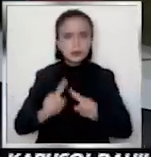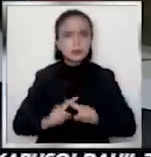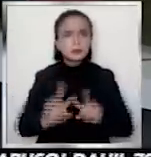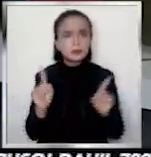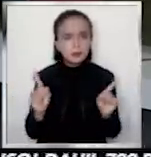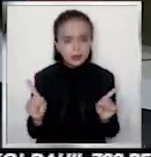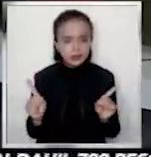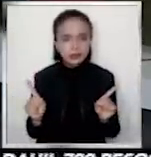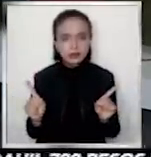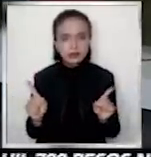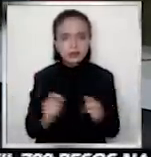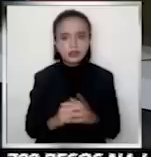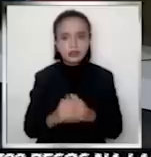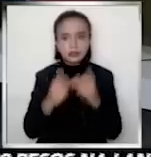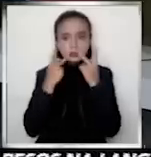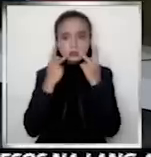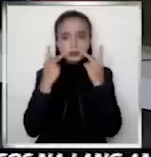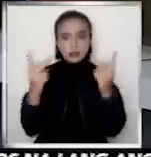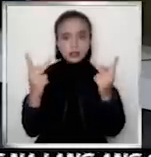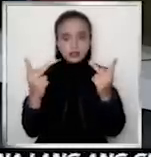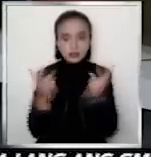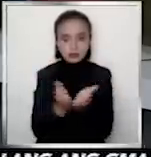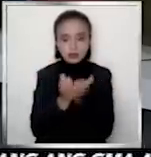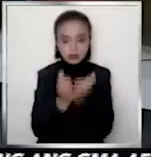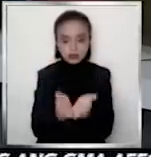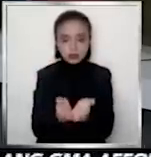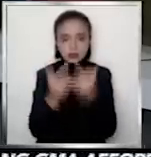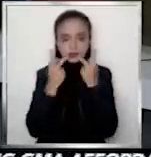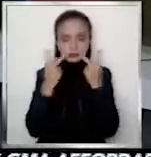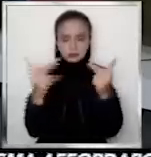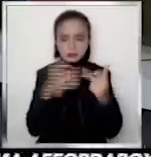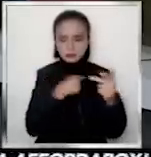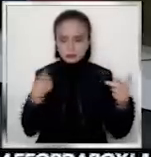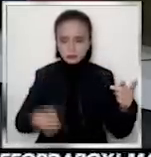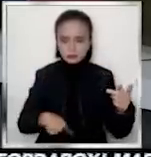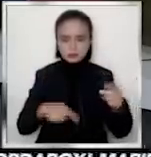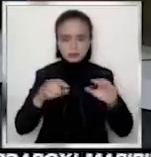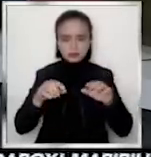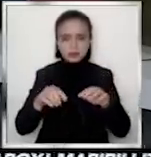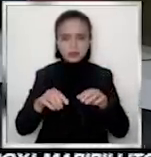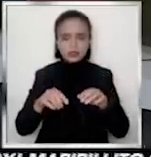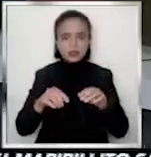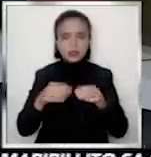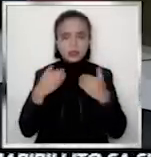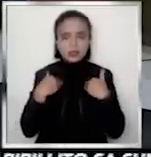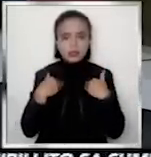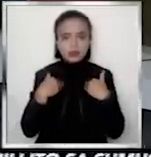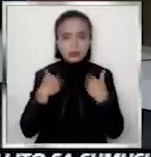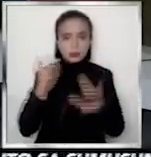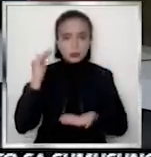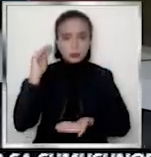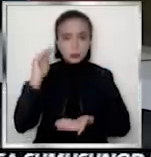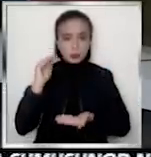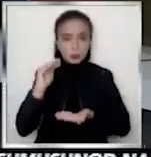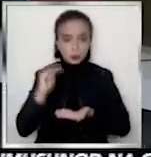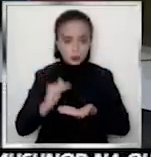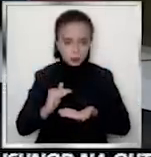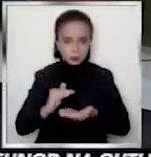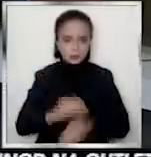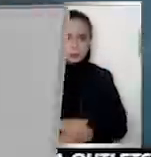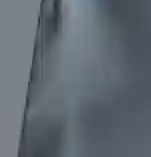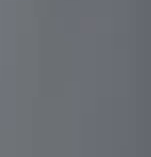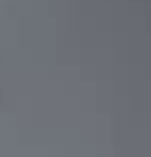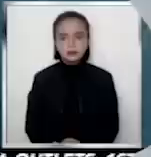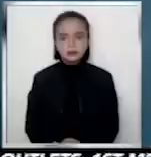isinapubliko raw ang pananatili ng mga barko ng China sa EEZ, nabawasan na ang bilang ng mga to. Nakatutok si Chino